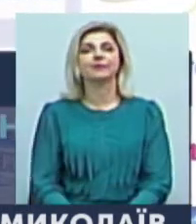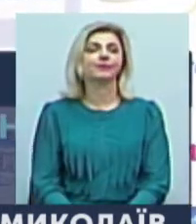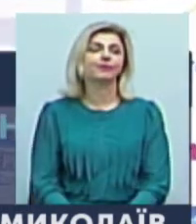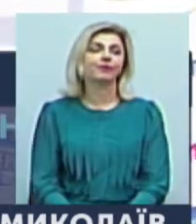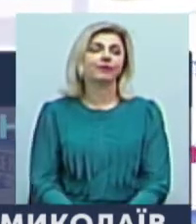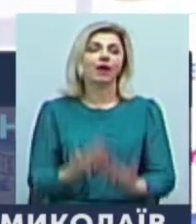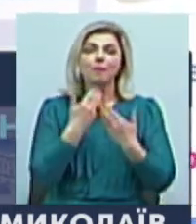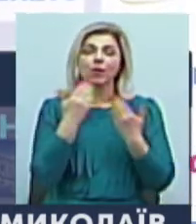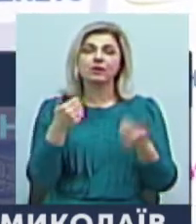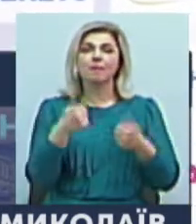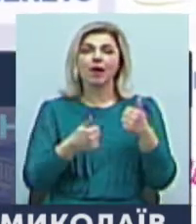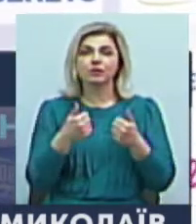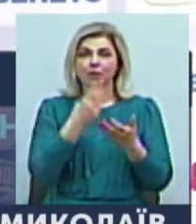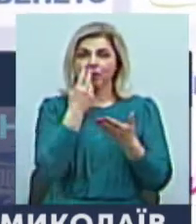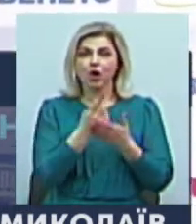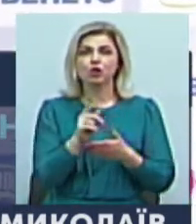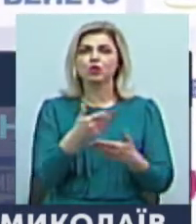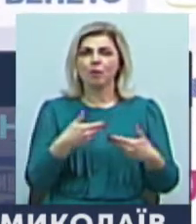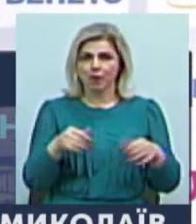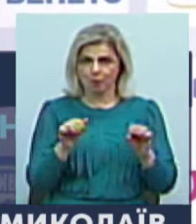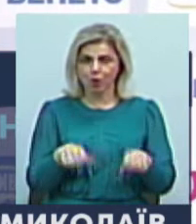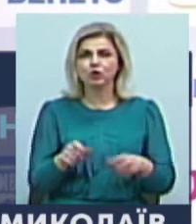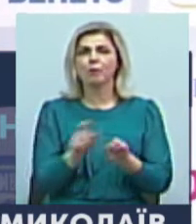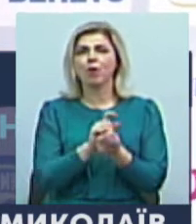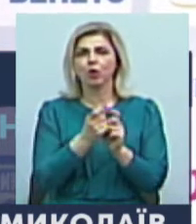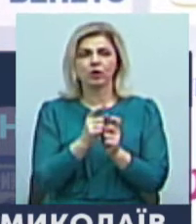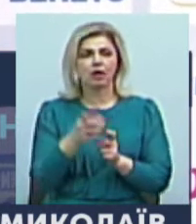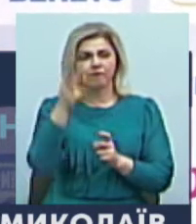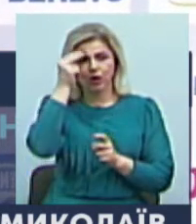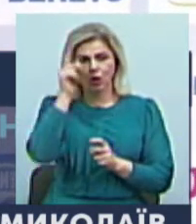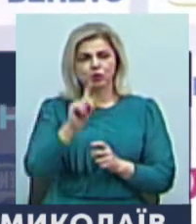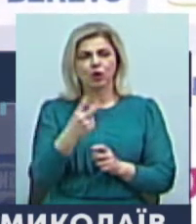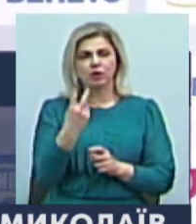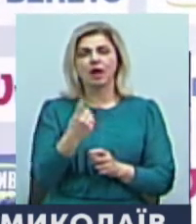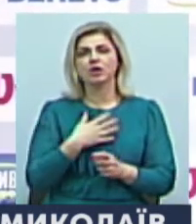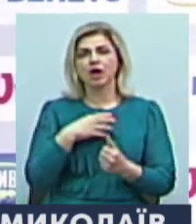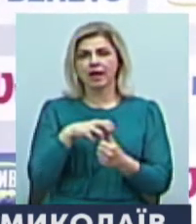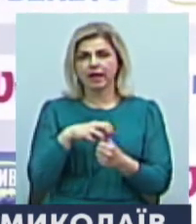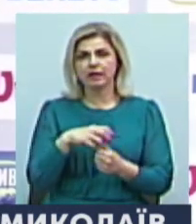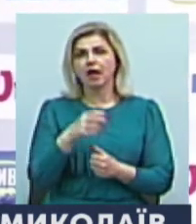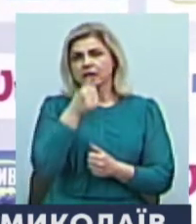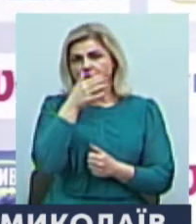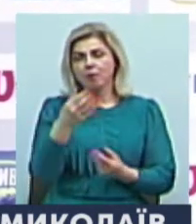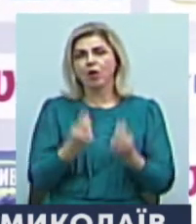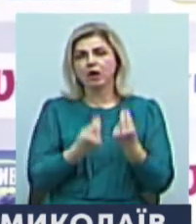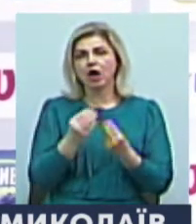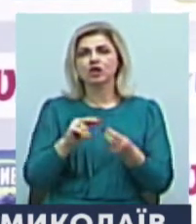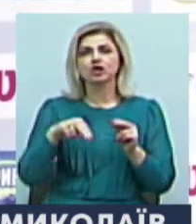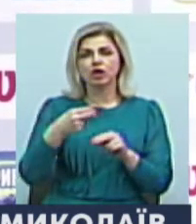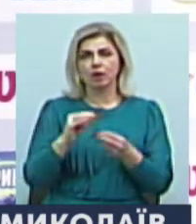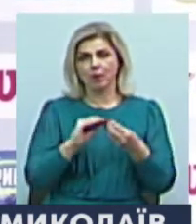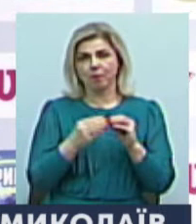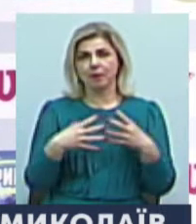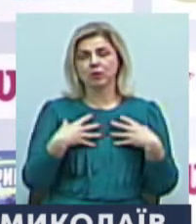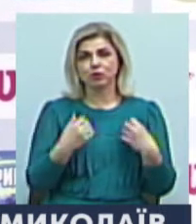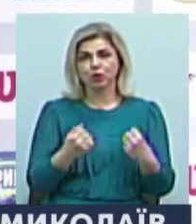74-79. В останніх матчах показуємо, що ми можемо боротися, навіть враховуючи, що один з наших лідерів Серпілін не може грати через проблеми зі здоров'ям.